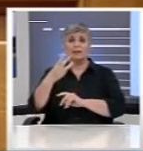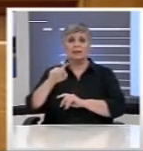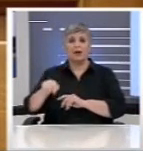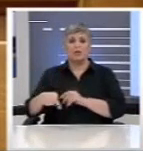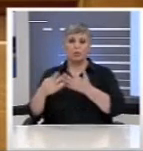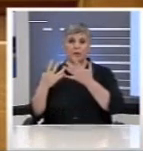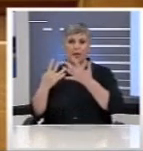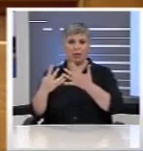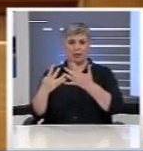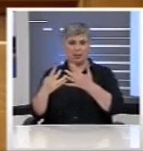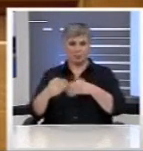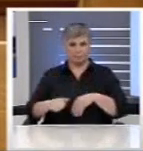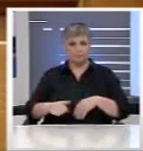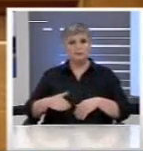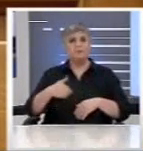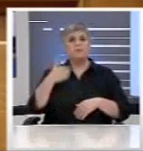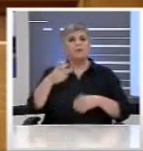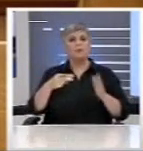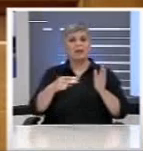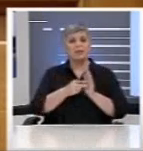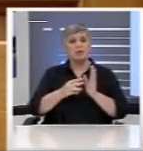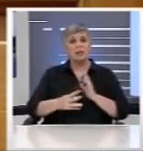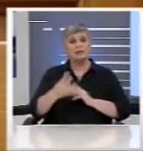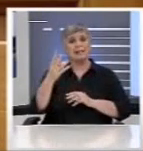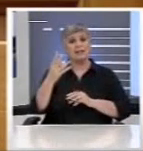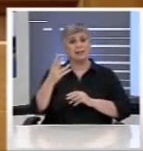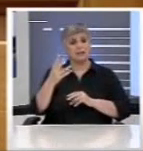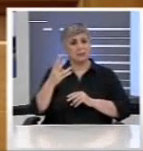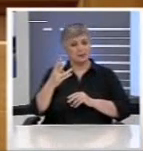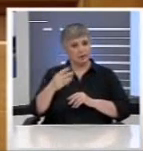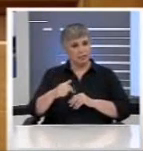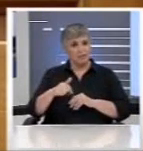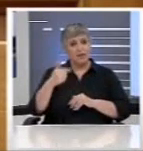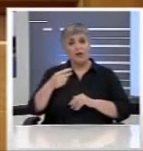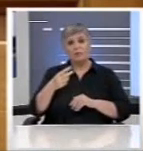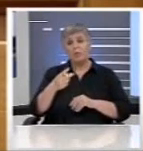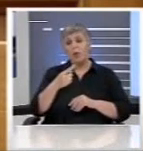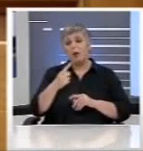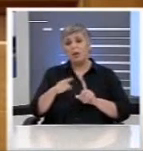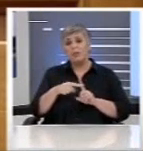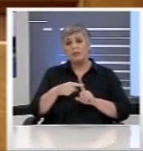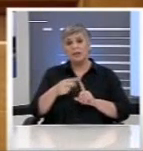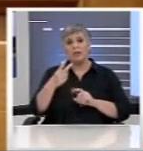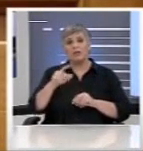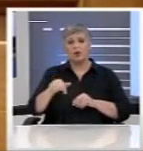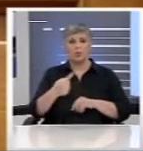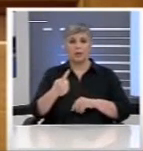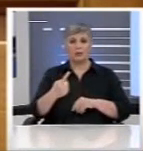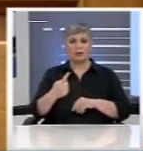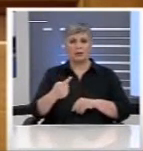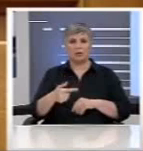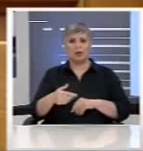3,9%. Για το 2014 υπήρχε πρόβλεψη για ανάπτυξη 2,1%. Τελικά